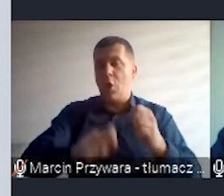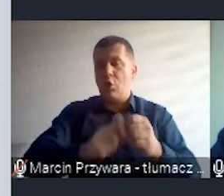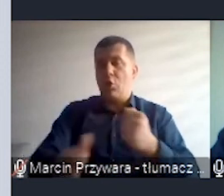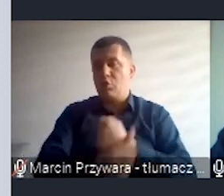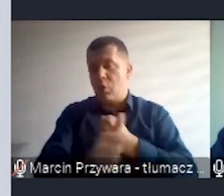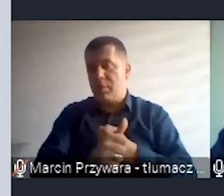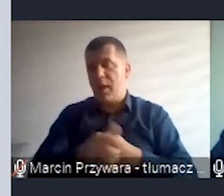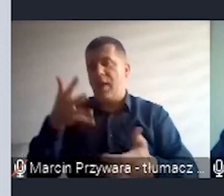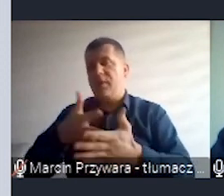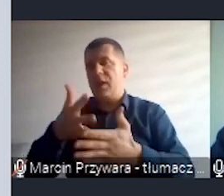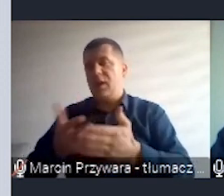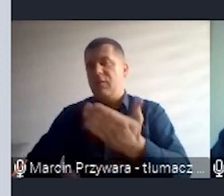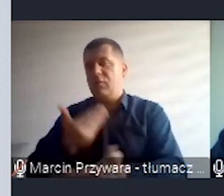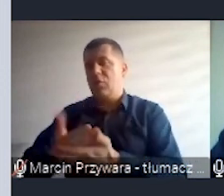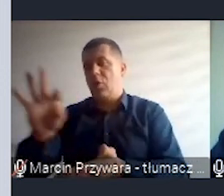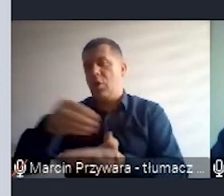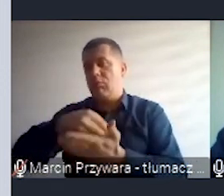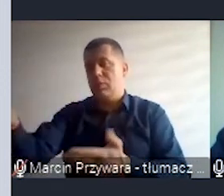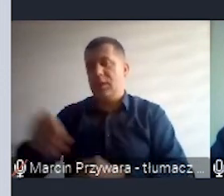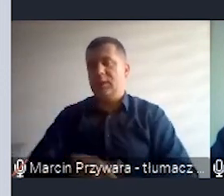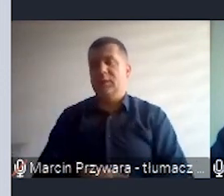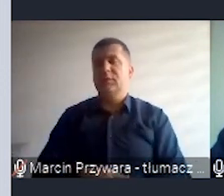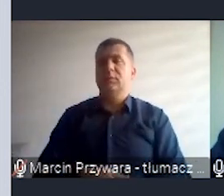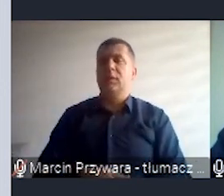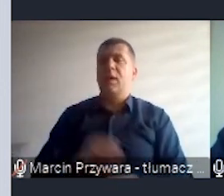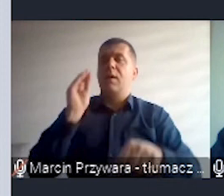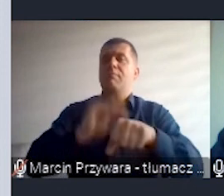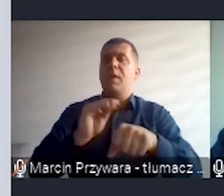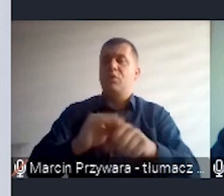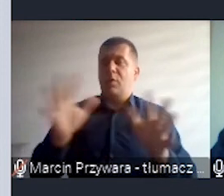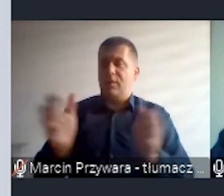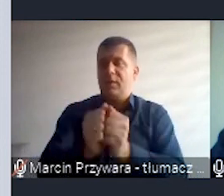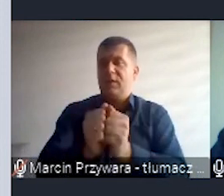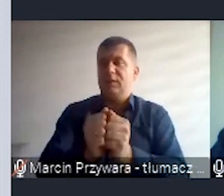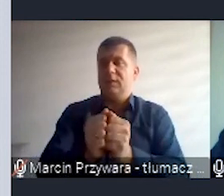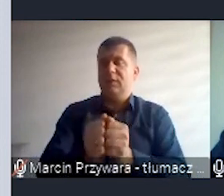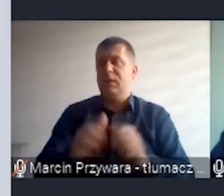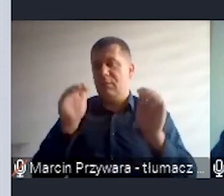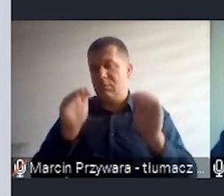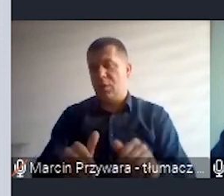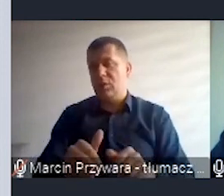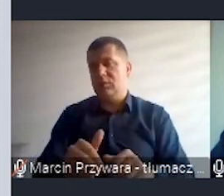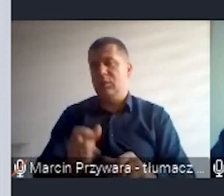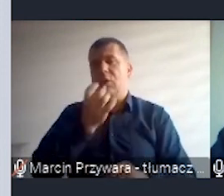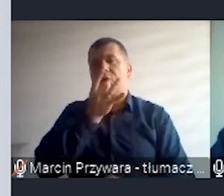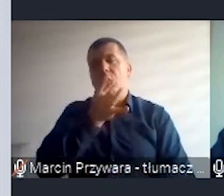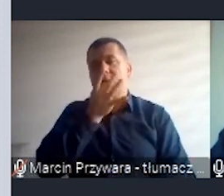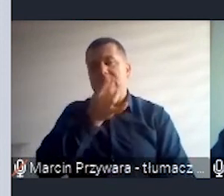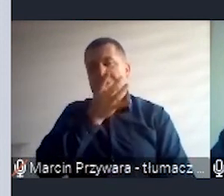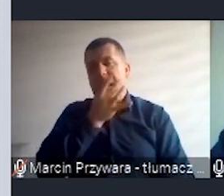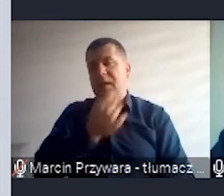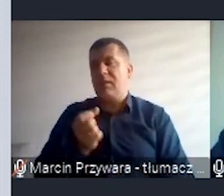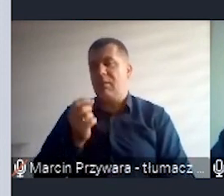czy weryfikacje wniosków o płatność. Jak widzicie Państwo, metodą wykrycia mogą być donosy i skargi, mogą